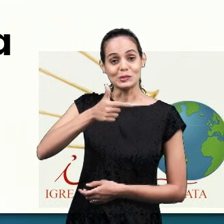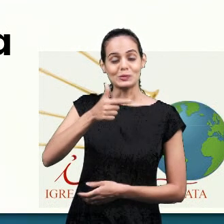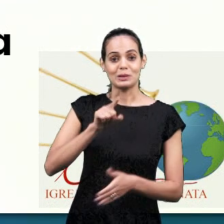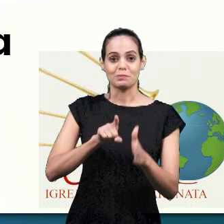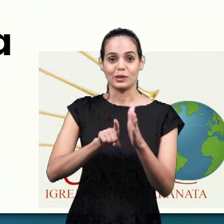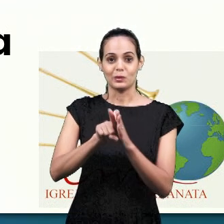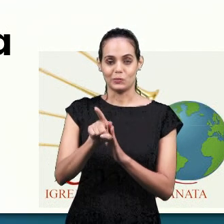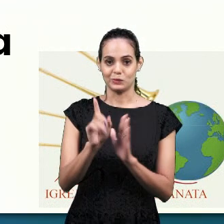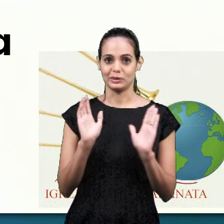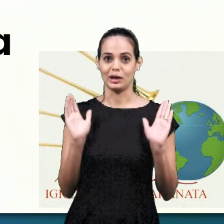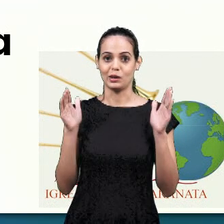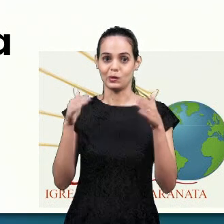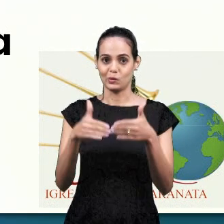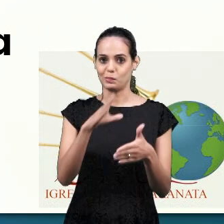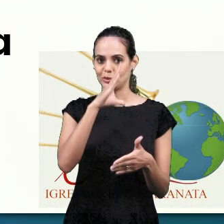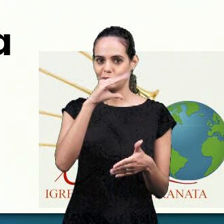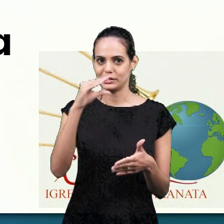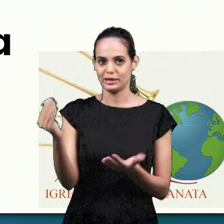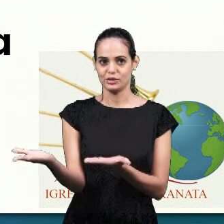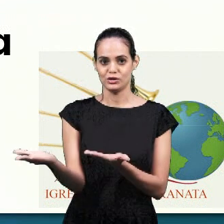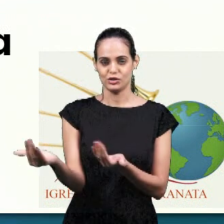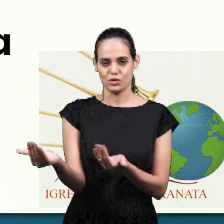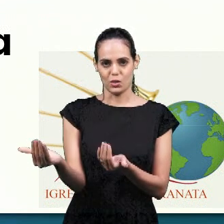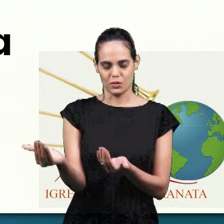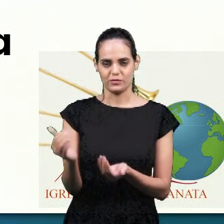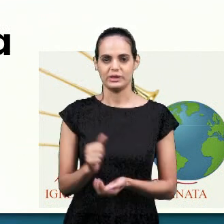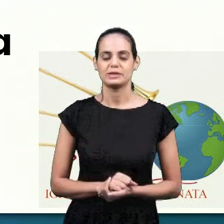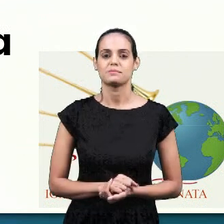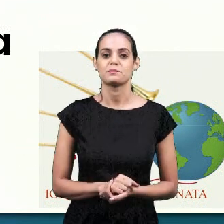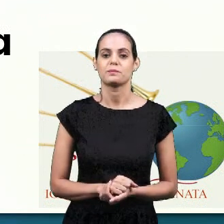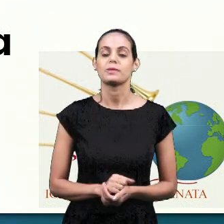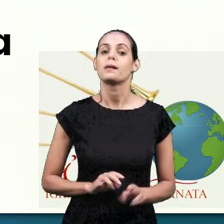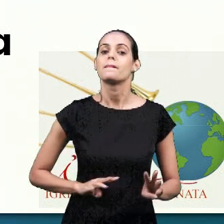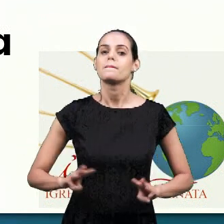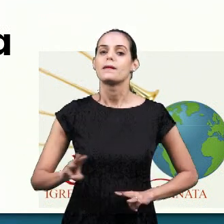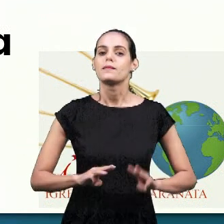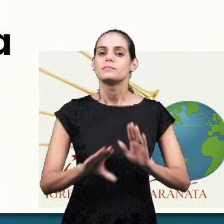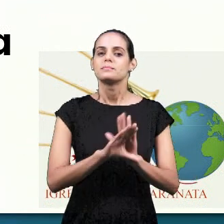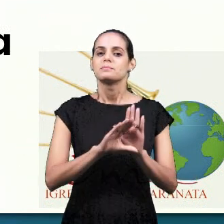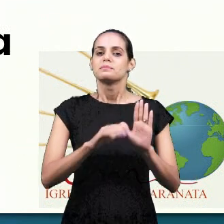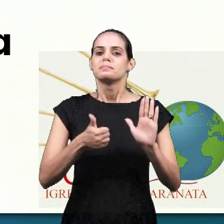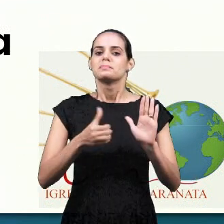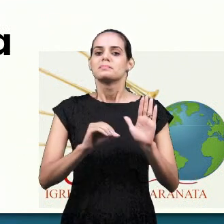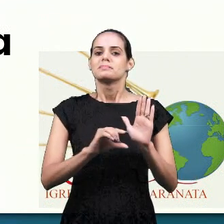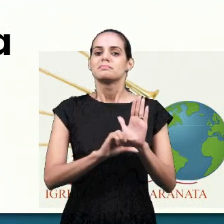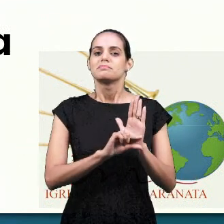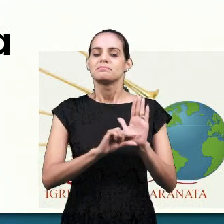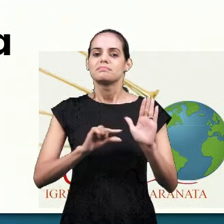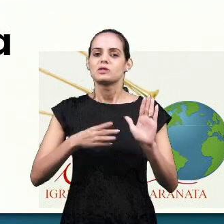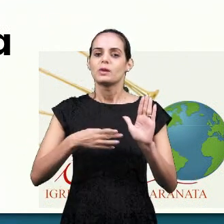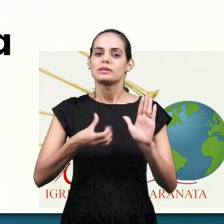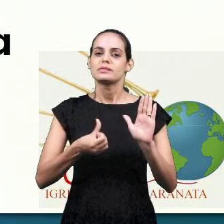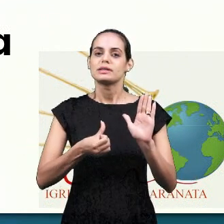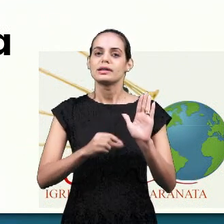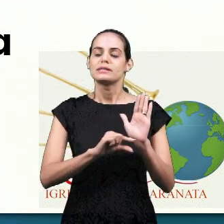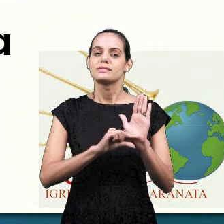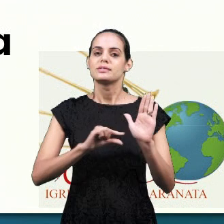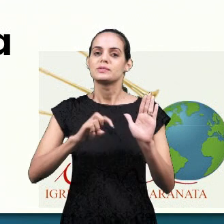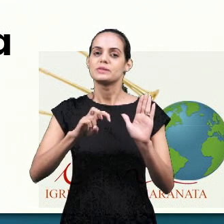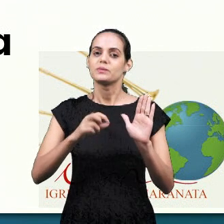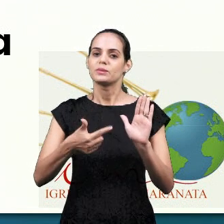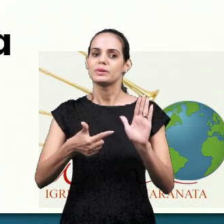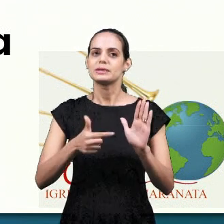qui était adressée aux adolescents et les jeunes, qui concerne les rencontres avec Jésus, le texte fondamental, c'est le même. Marc chapitre 10,